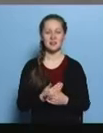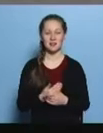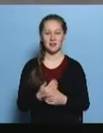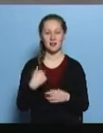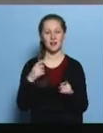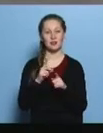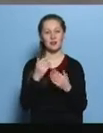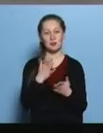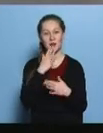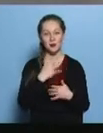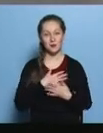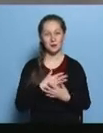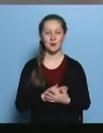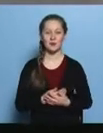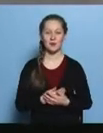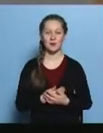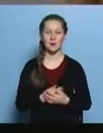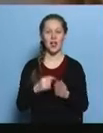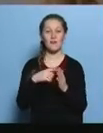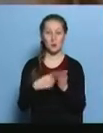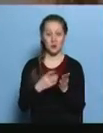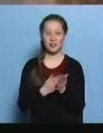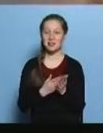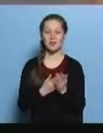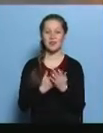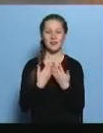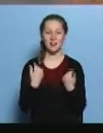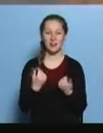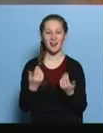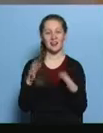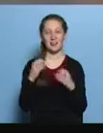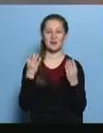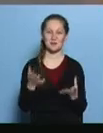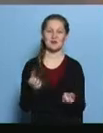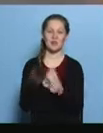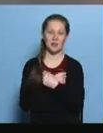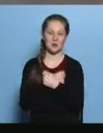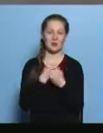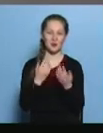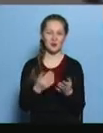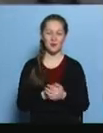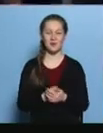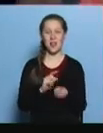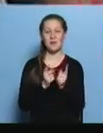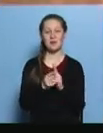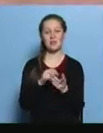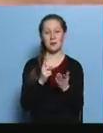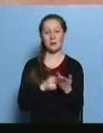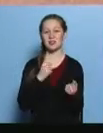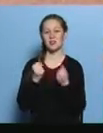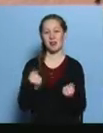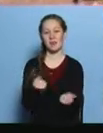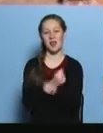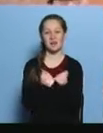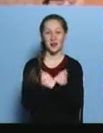люблю. Вопрос есть? А давай просто, можно на ручки тебя взять? Вместо вопроса – крепкие объятия.